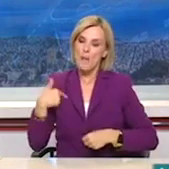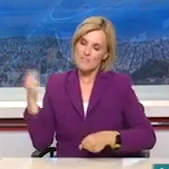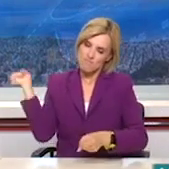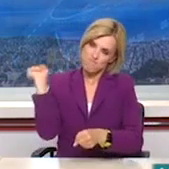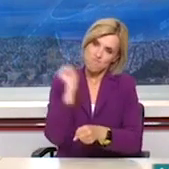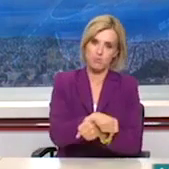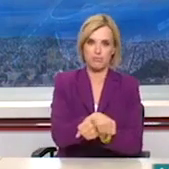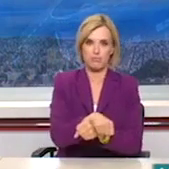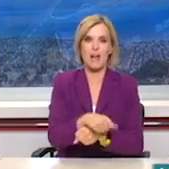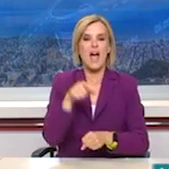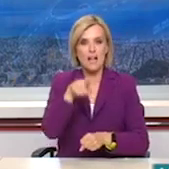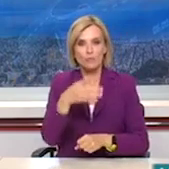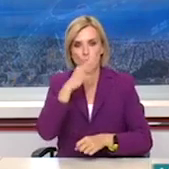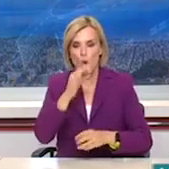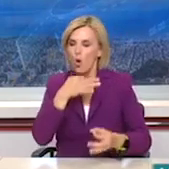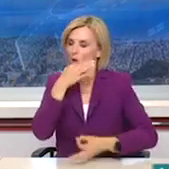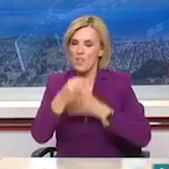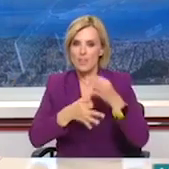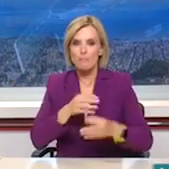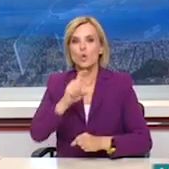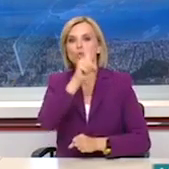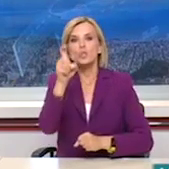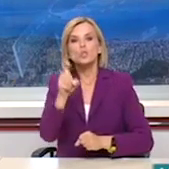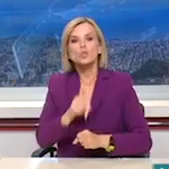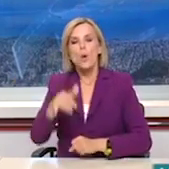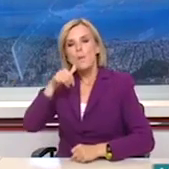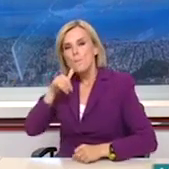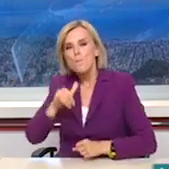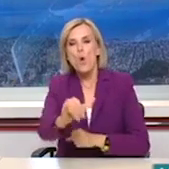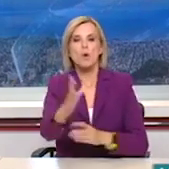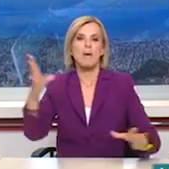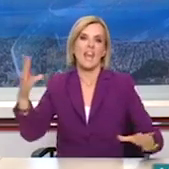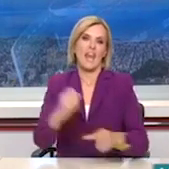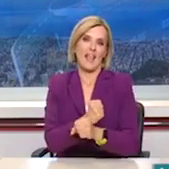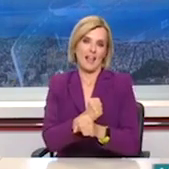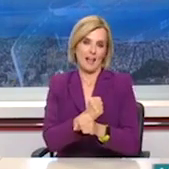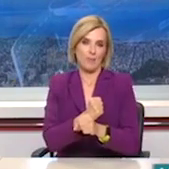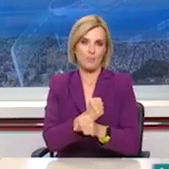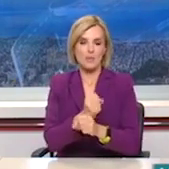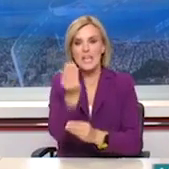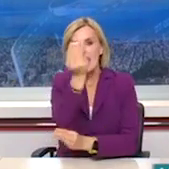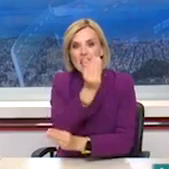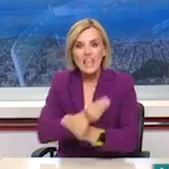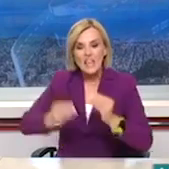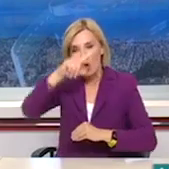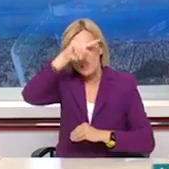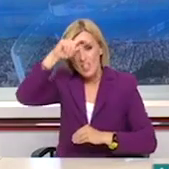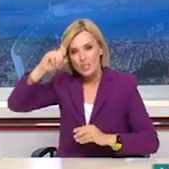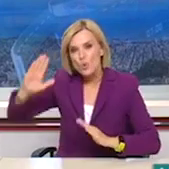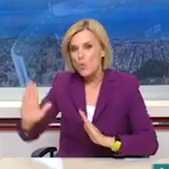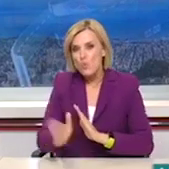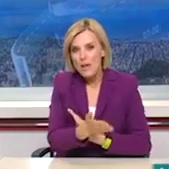να ξανααναφερθώ σε αυτόν. Η ζωή θα συνεχίσει να νικά. Η πιο δύσκολη περίοδος ήταν αυτή του απαγορευτικού, του